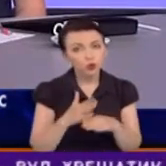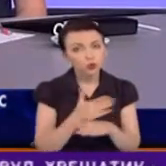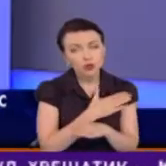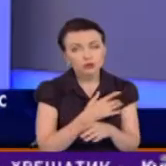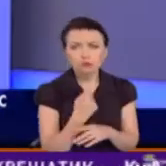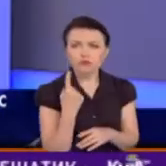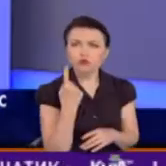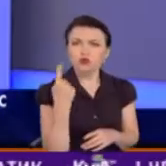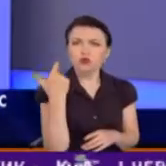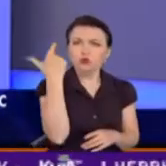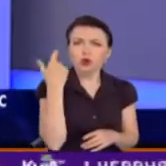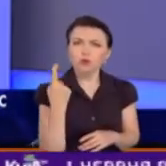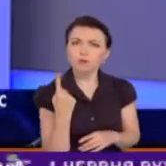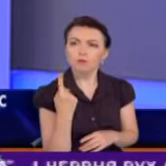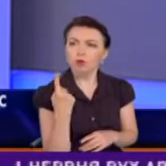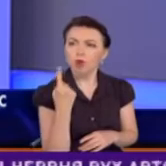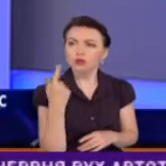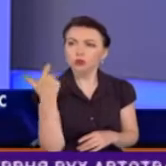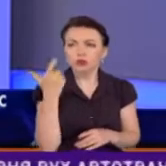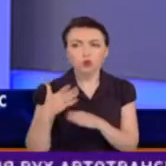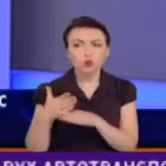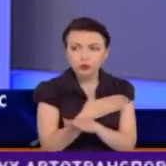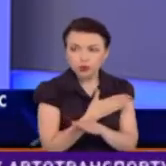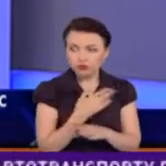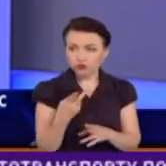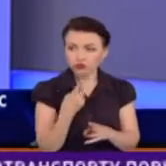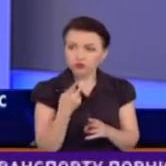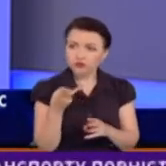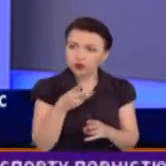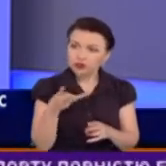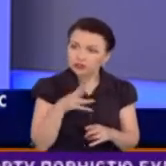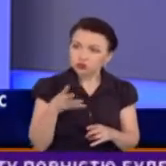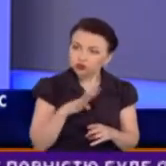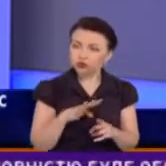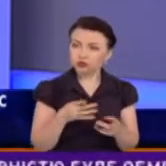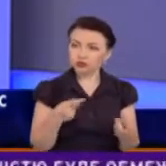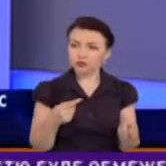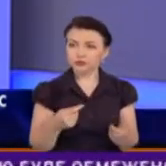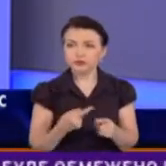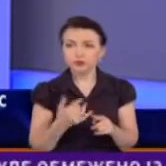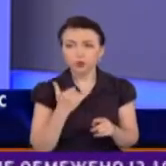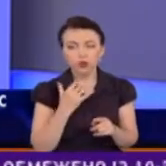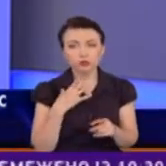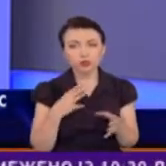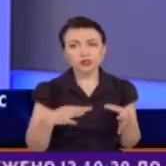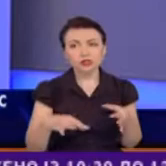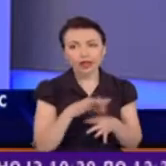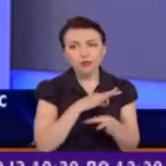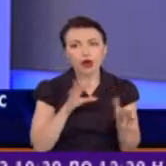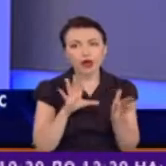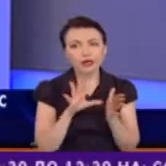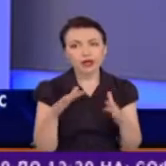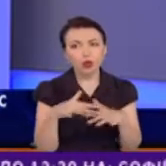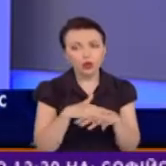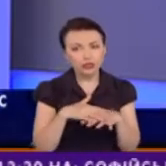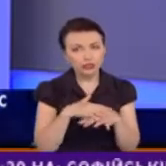монополія. У нас була схема на енергоринку наступна, до введення закону в дію. У